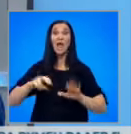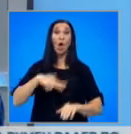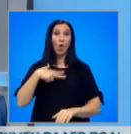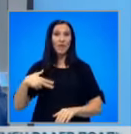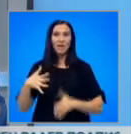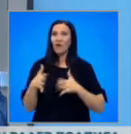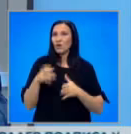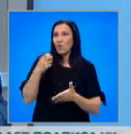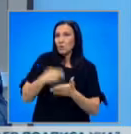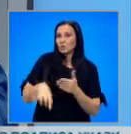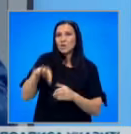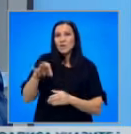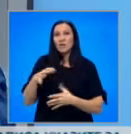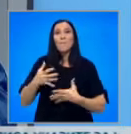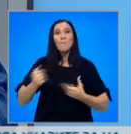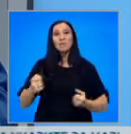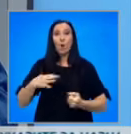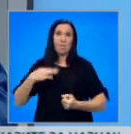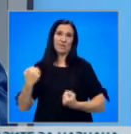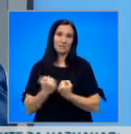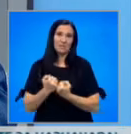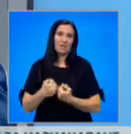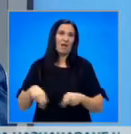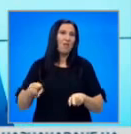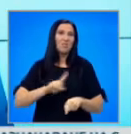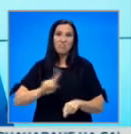Просто хората ще избират безопасни места, каквото няма да сме ние.